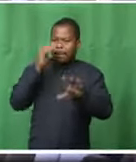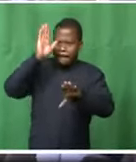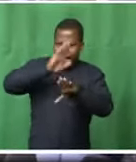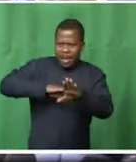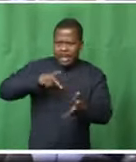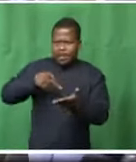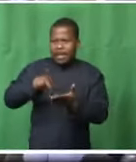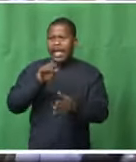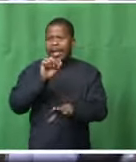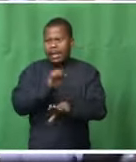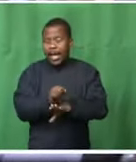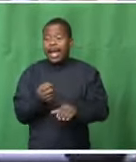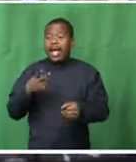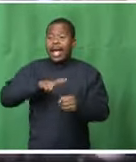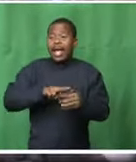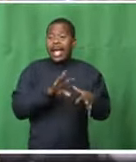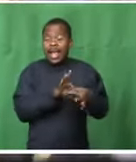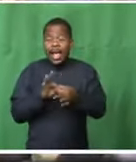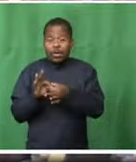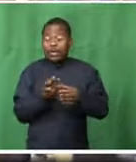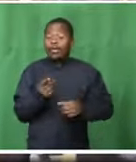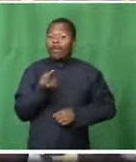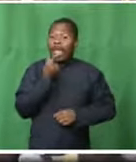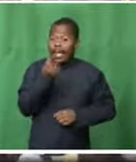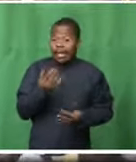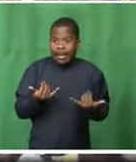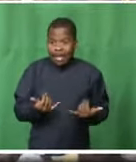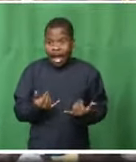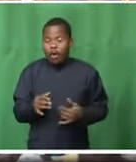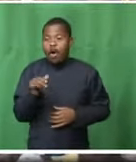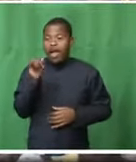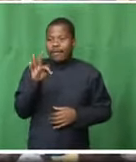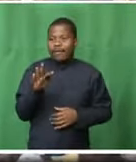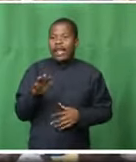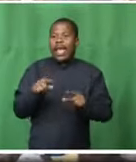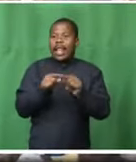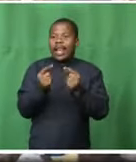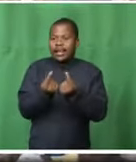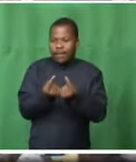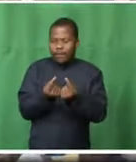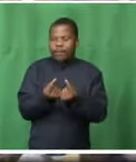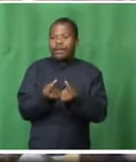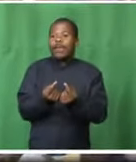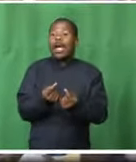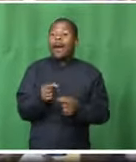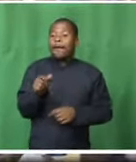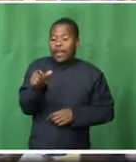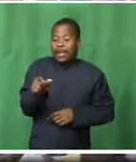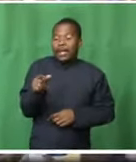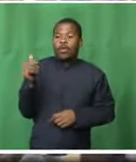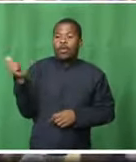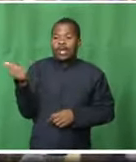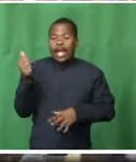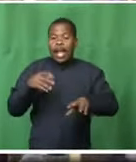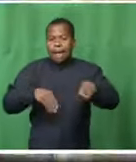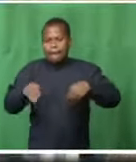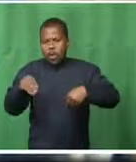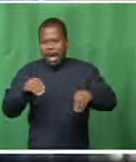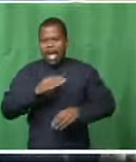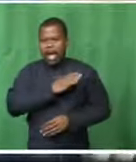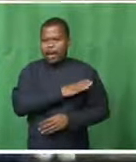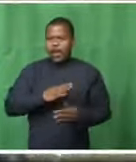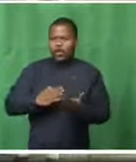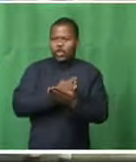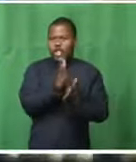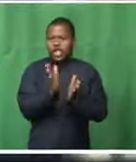Premier League of Eswatini ithi seyiqale kubuka ukuthi nangabe umlandzeli welicembu thite kufakazeleka ukuthi akatiphathi kahle enkundleni ngesikhathi